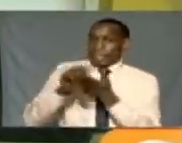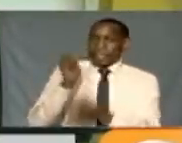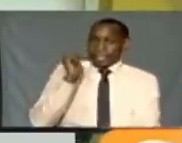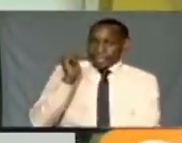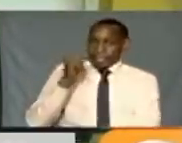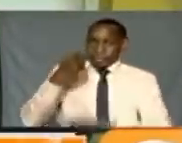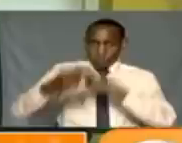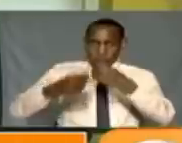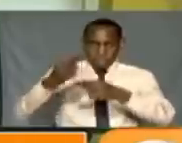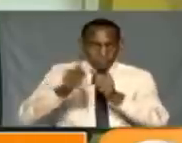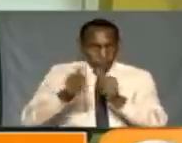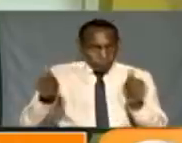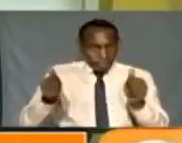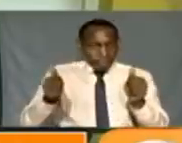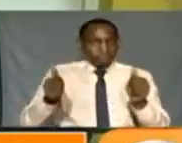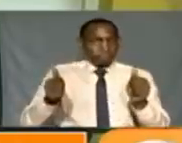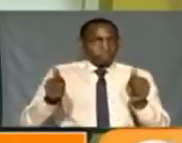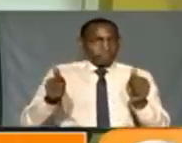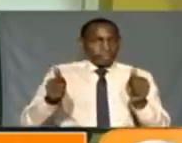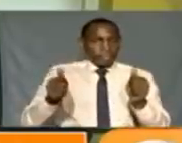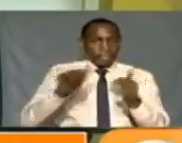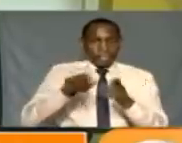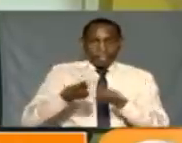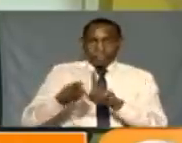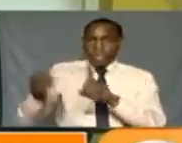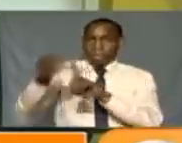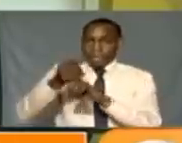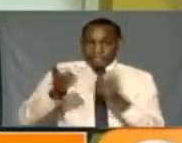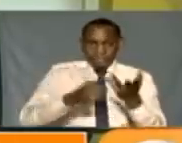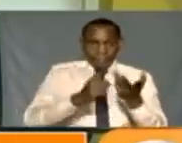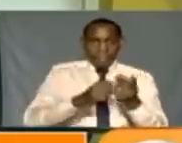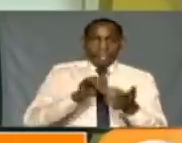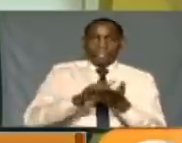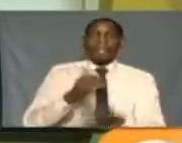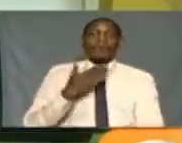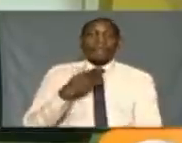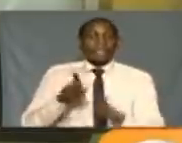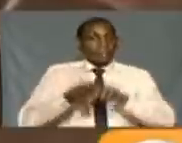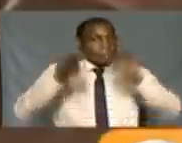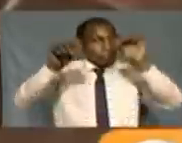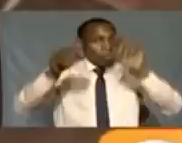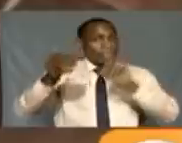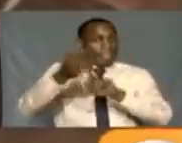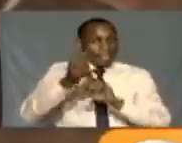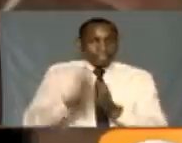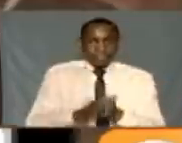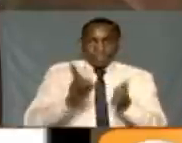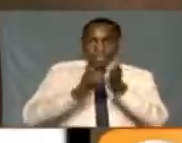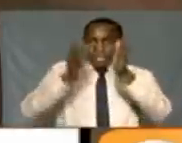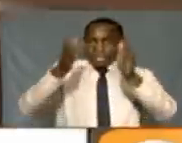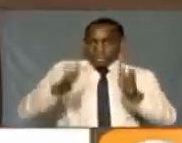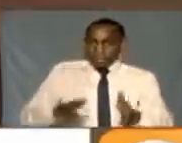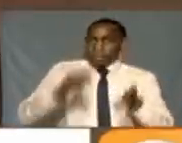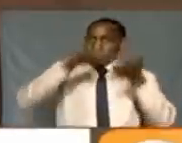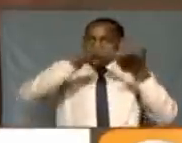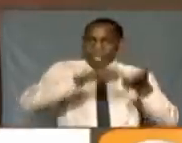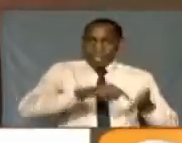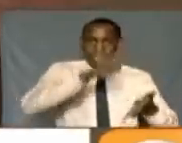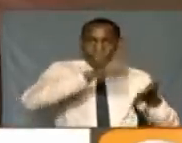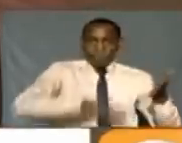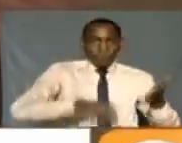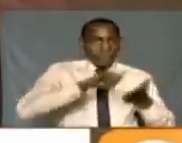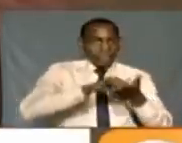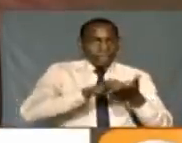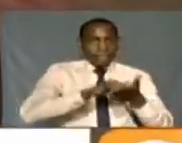yanaendelea vizuri, yanafikia ile idadi ambayo tunataka, yanafikia ile quality ambayo tunataka. Daktari Thu anasisitiza kwamba